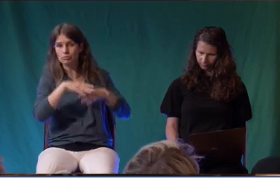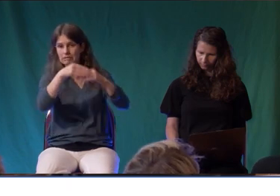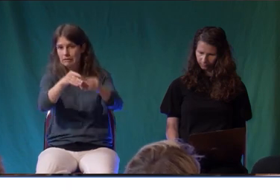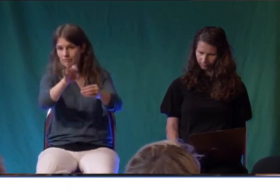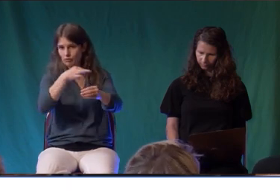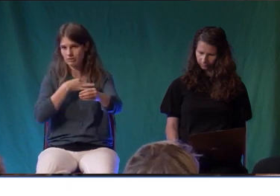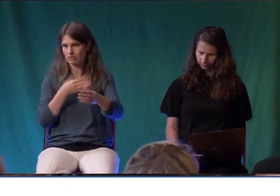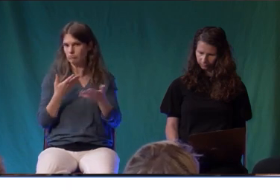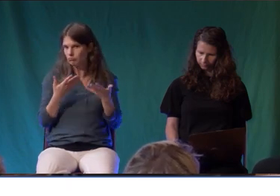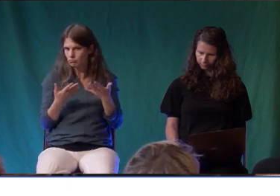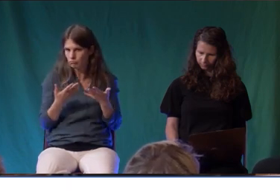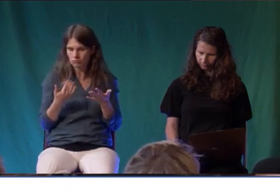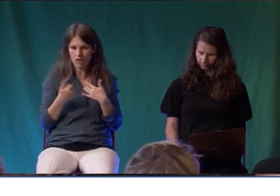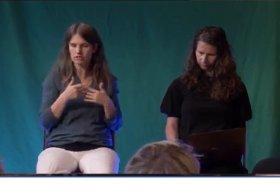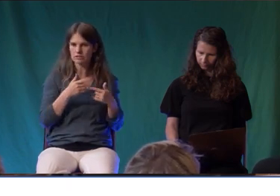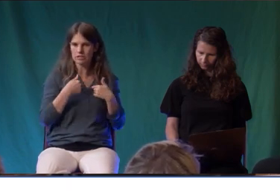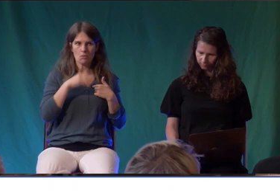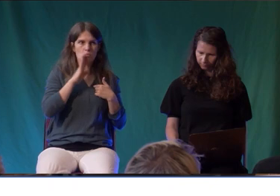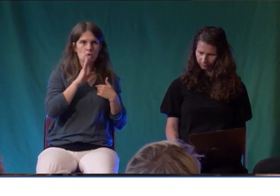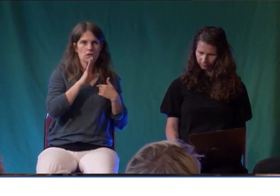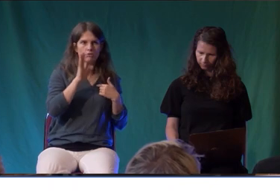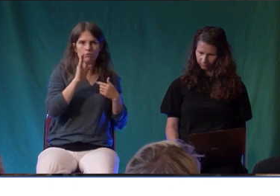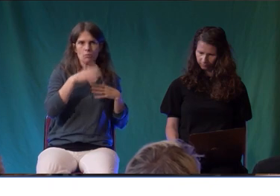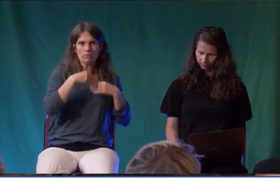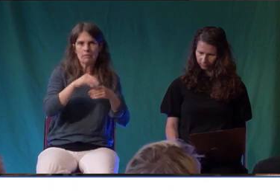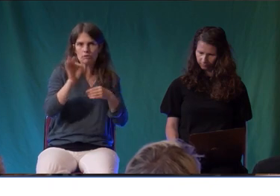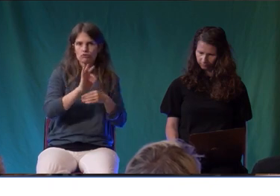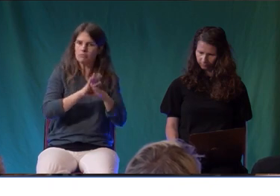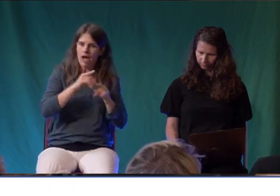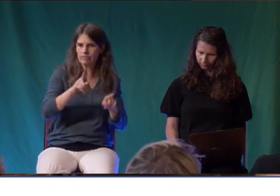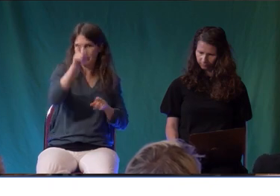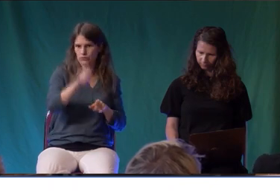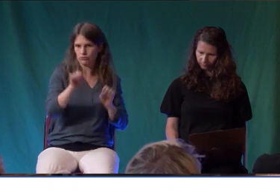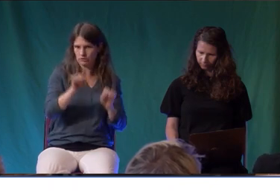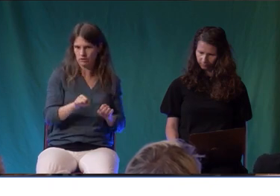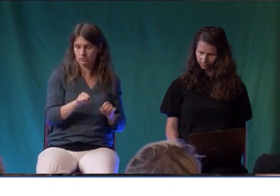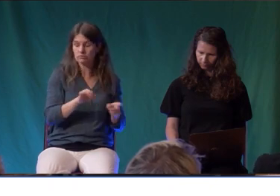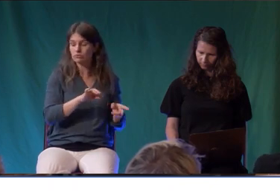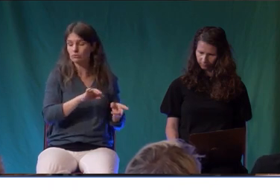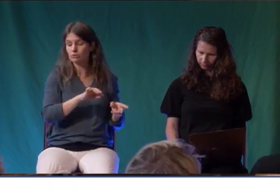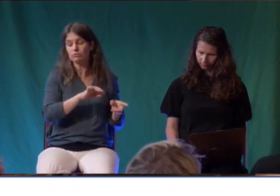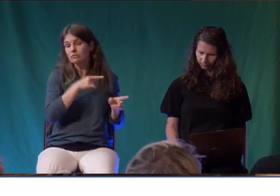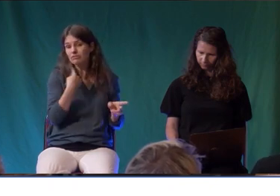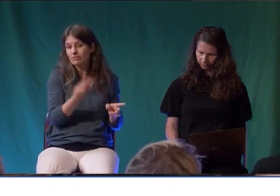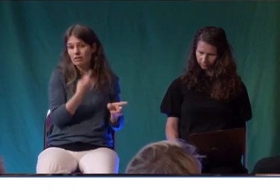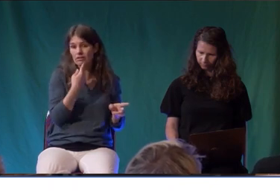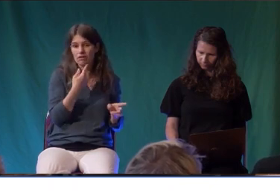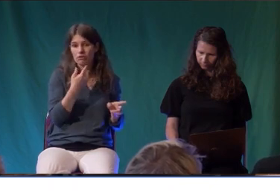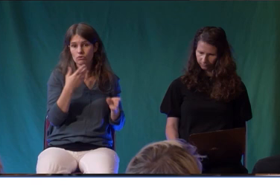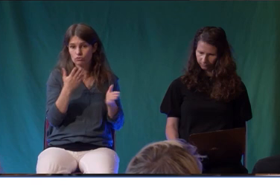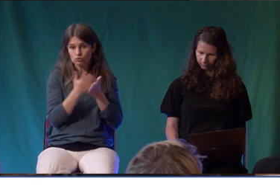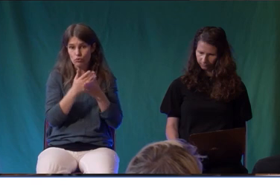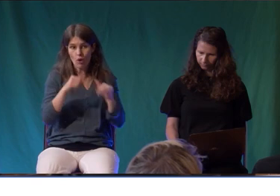übernehmen kann wo es einfach nicht so schlimm ist wenn es einfach nicht die Mutter oder der Vater macht und wir haben schon häufiger heute gehört alle Eltern brauchen